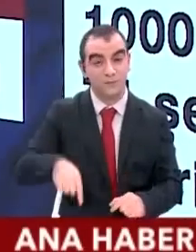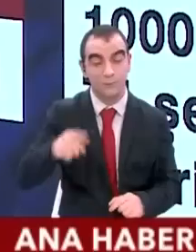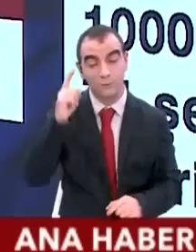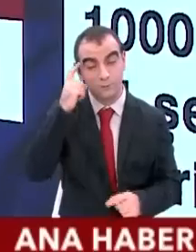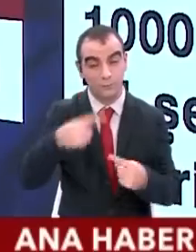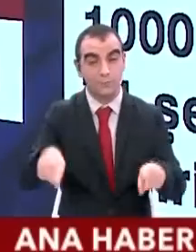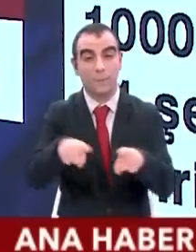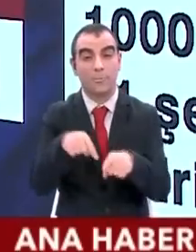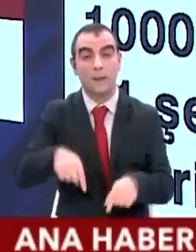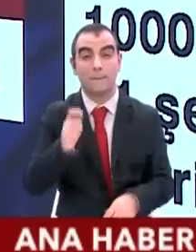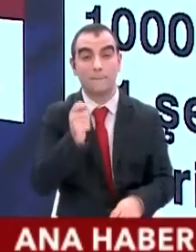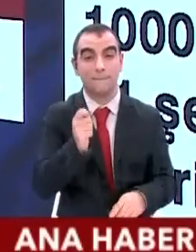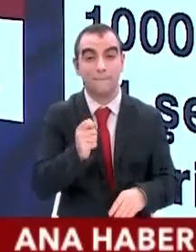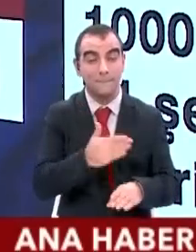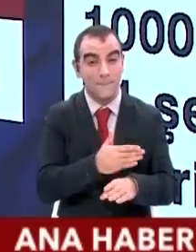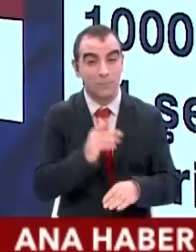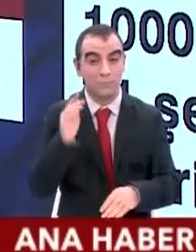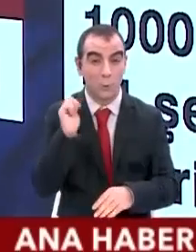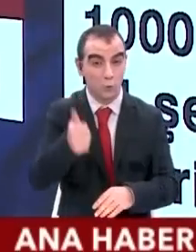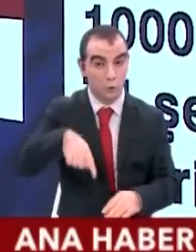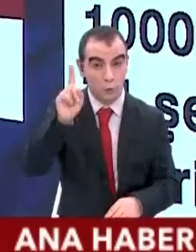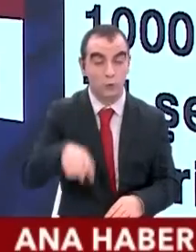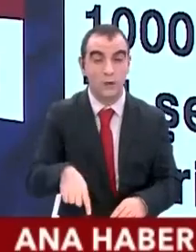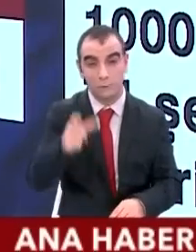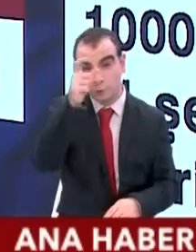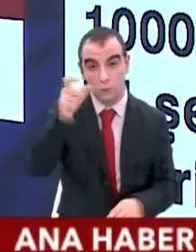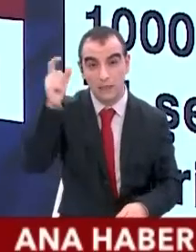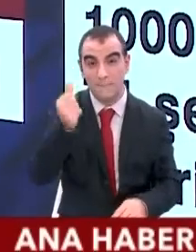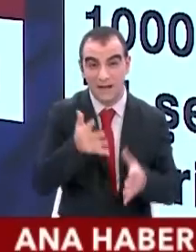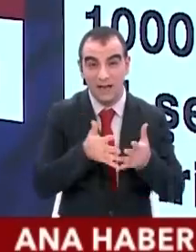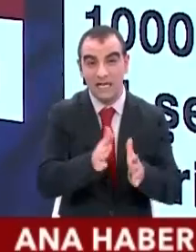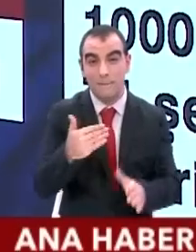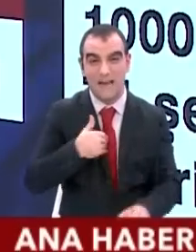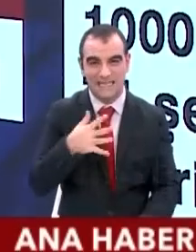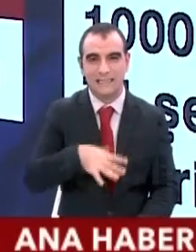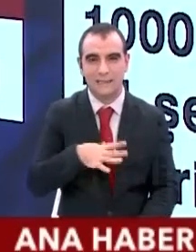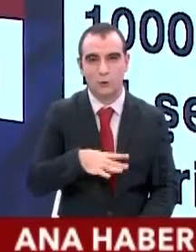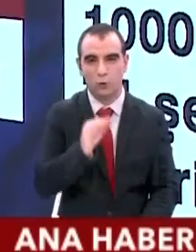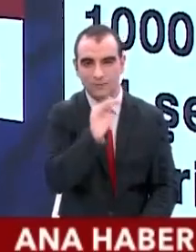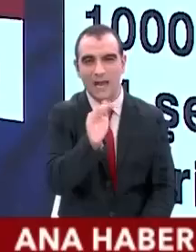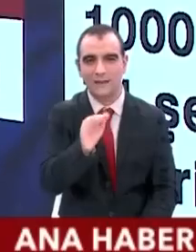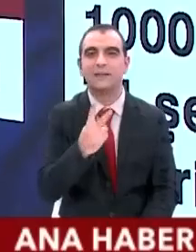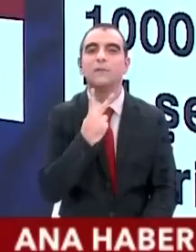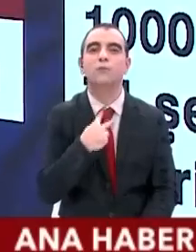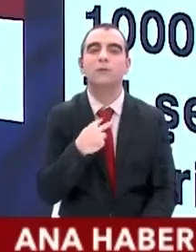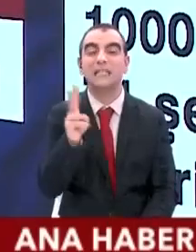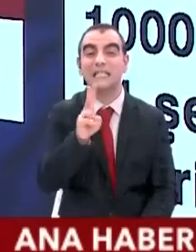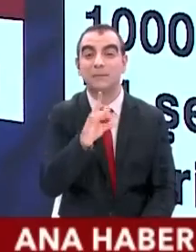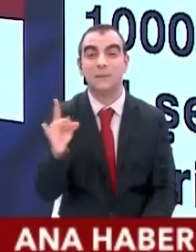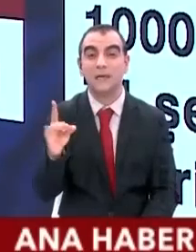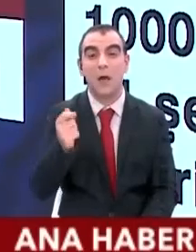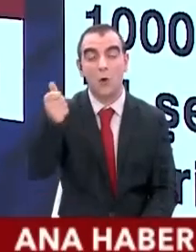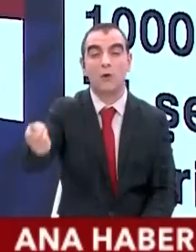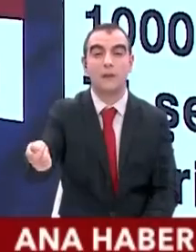bu zor şartlarda Bu ekonomik gündemde Türkiye'nin hazinesinden Ben istiyorum derse Putin 20 milyar doları